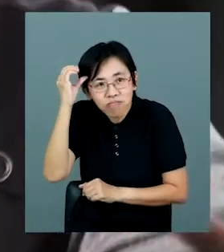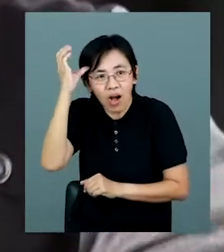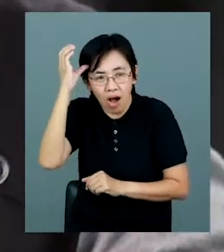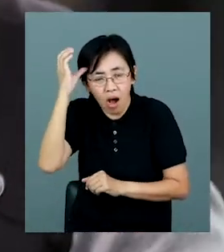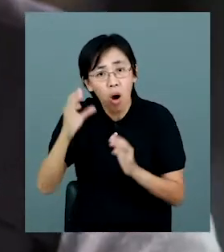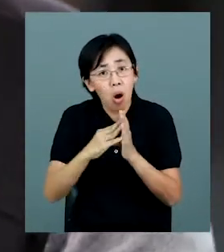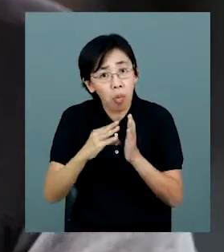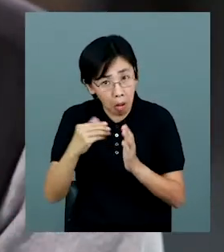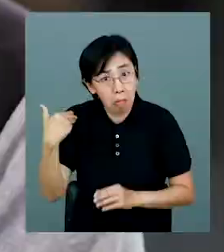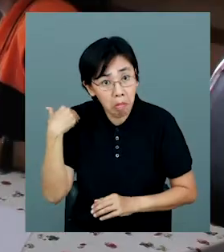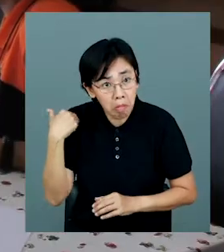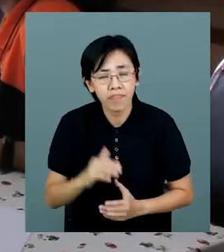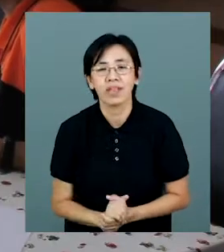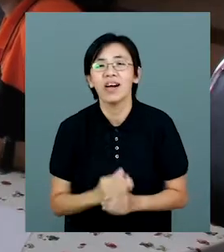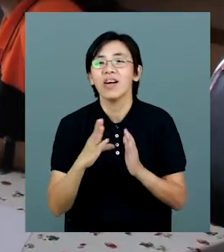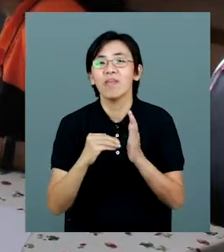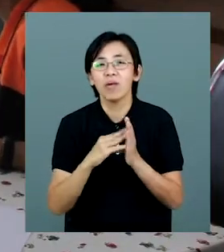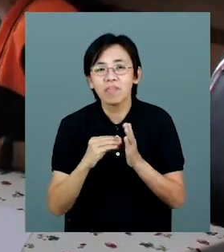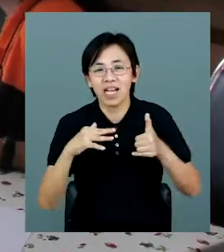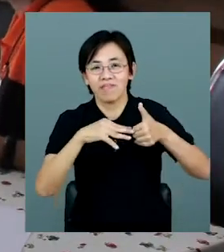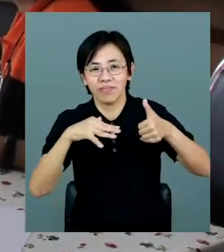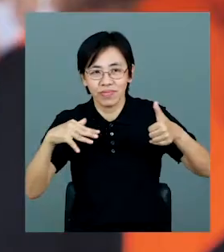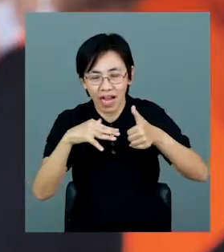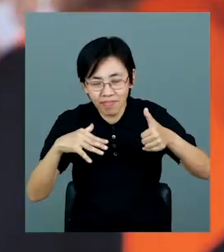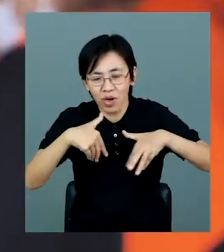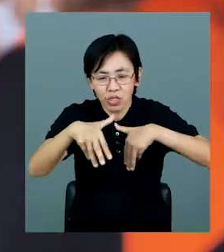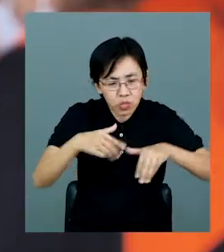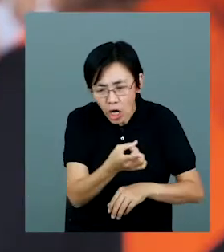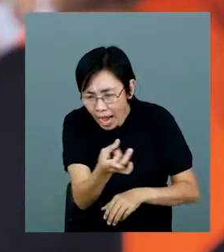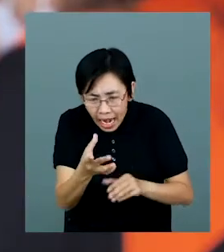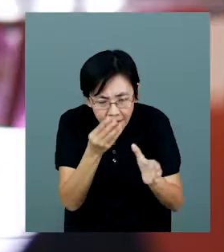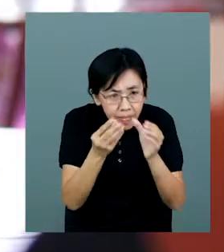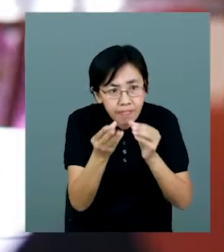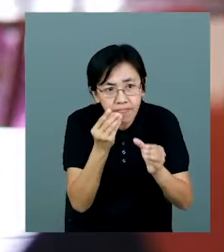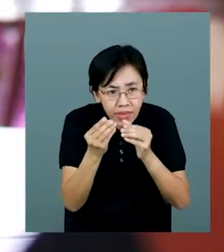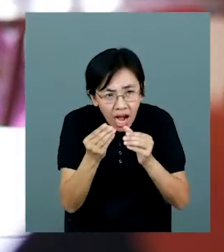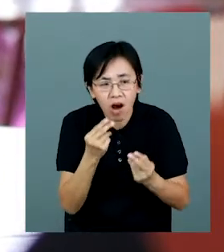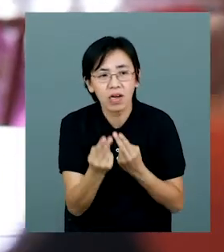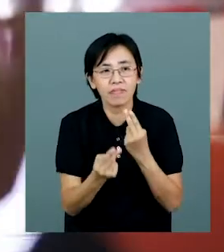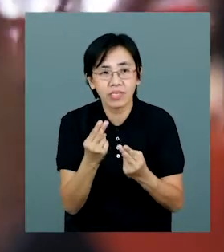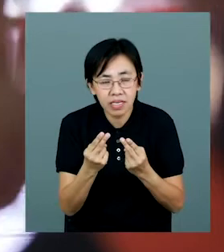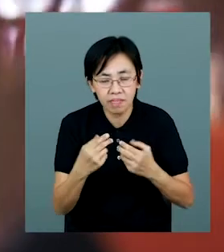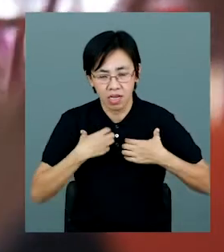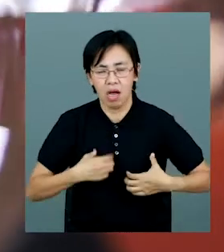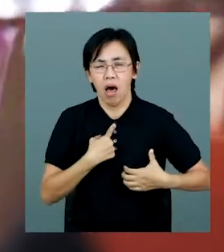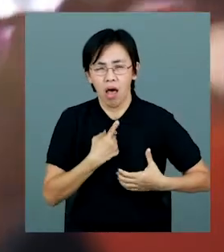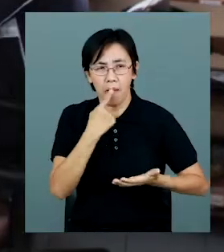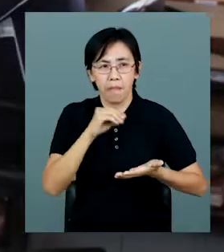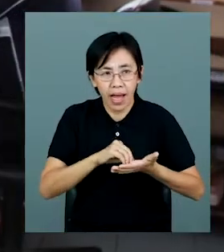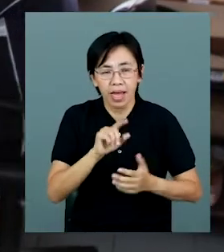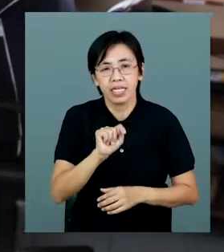ครอีกผู้อื่นอีกทีนึงครับผม อย่างบิ๊กเคยผ่านการอบรมอะไรมาบ้างครับ ทักษะการเป็นผู้นำการสังเกตในชุมชนในโรงพื้นที่อะไรอย่างเงี้